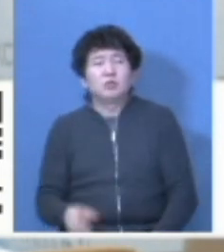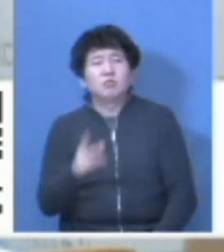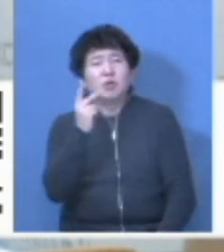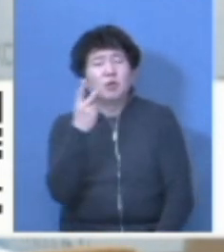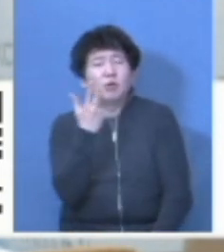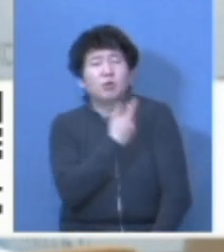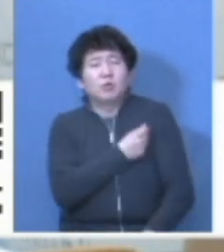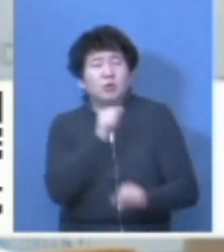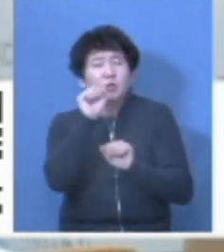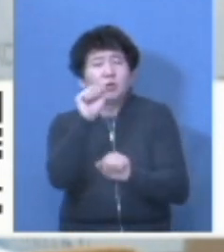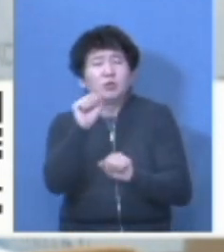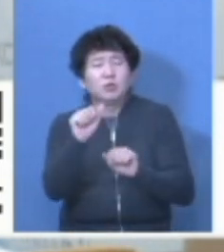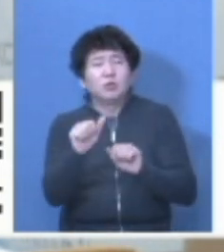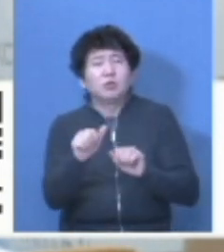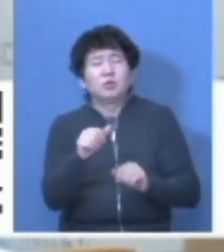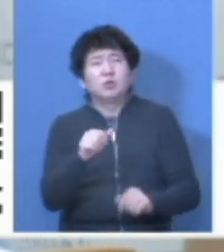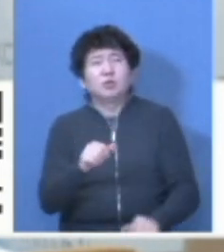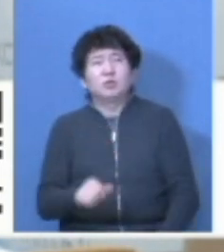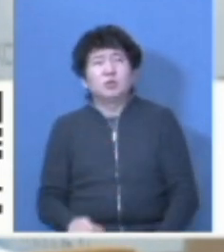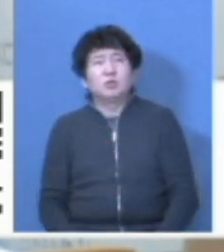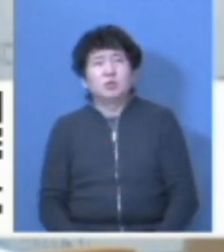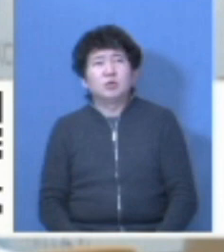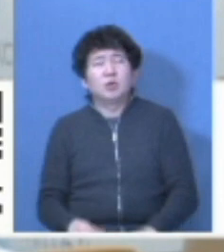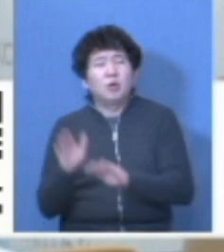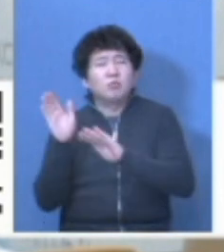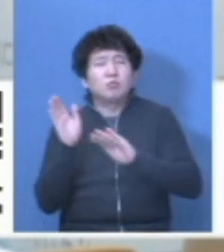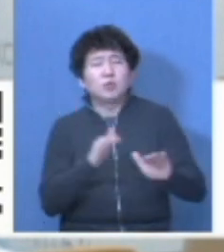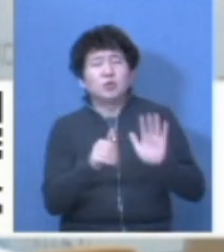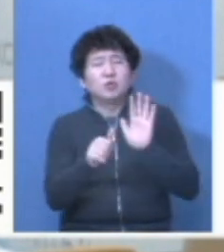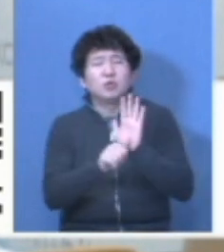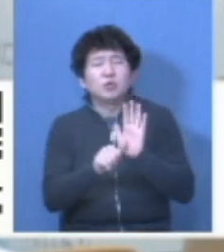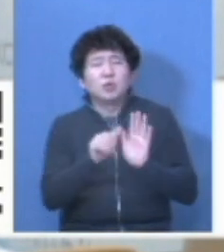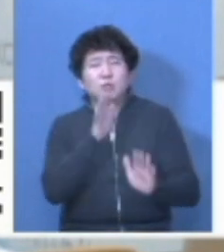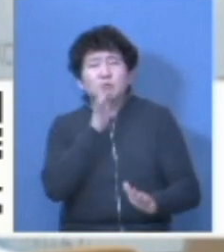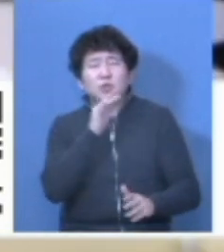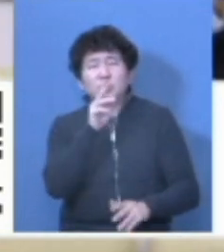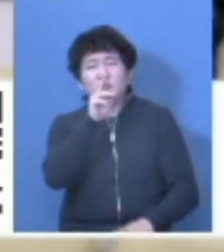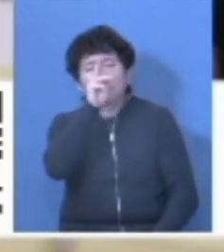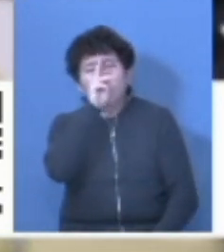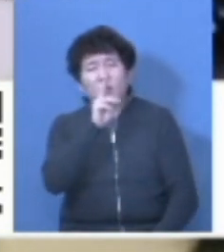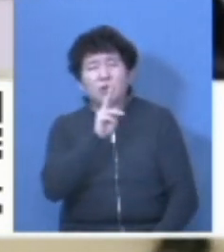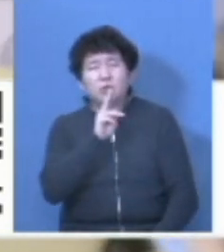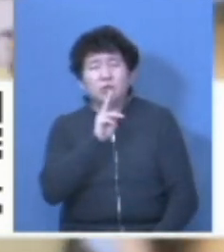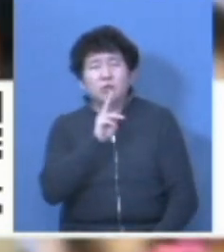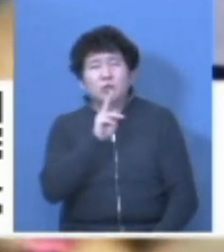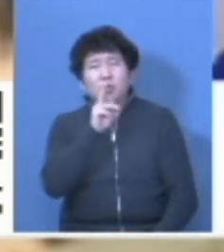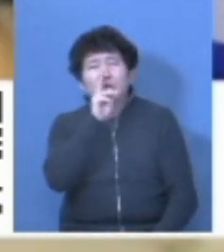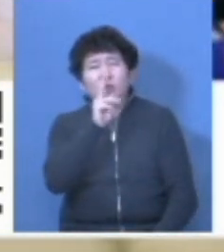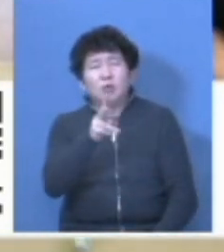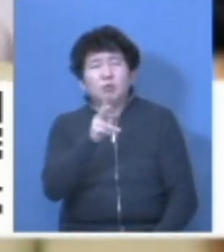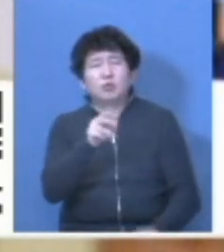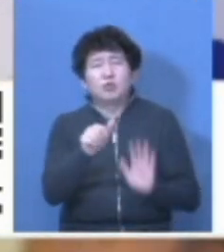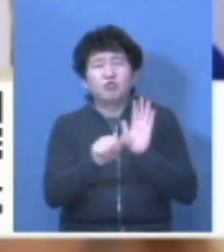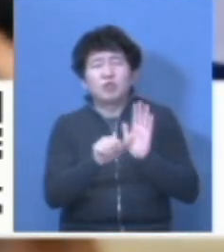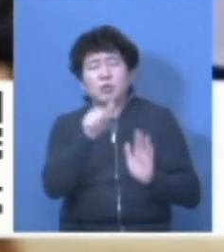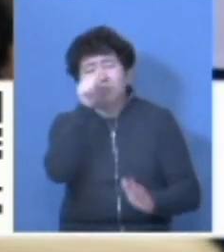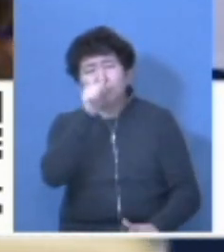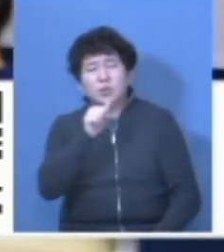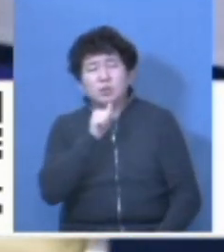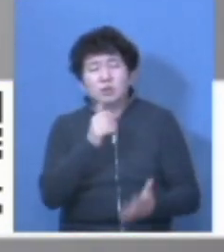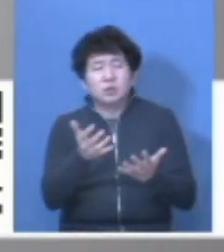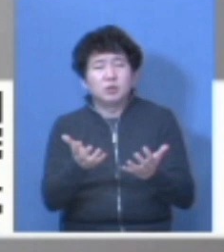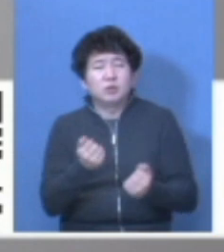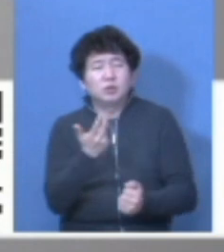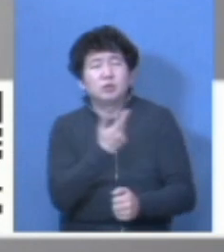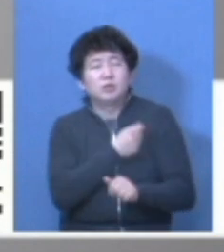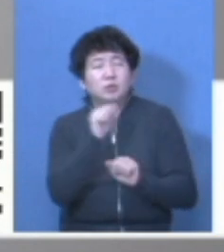екінші екпесінде 6 ай өткеннен кейін 2 жас 6 айында алады. Негізінен вирусты гепатит А-ны жұқтырған